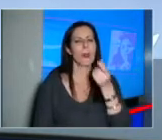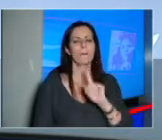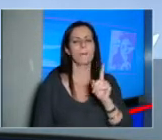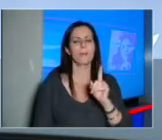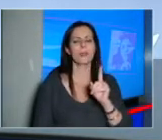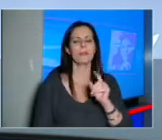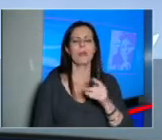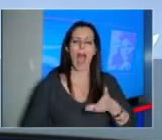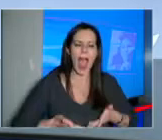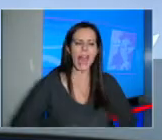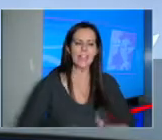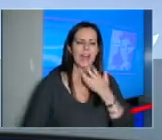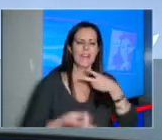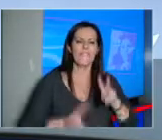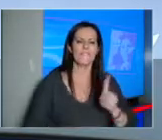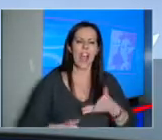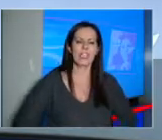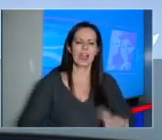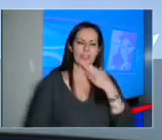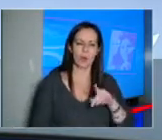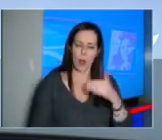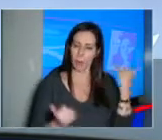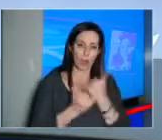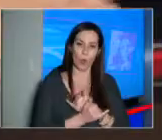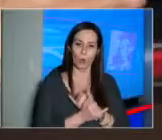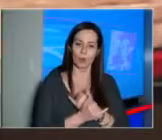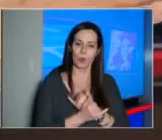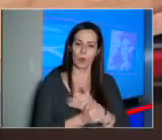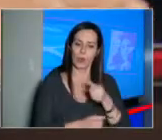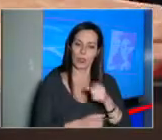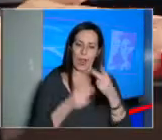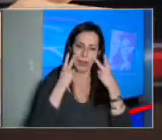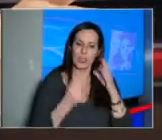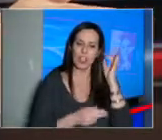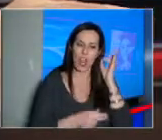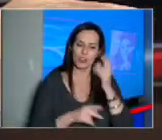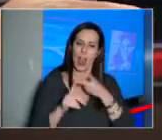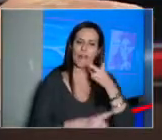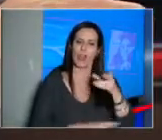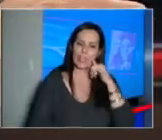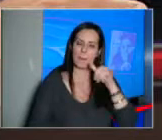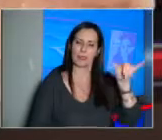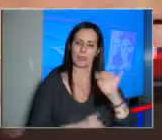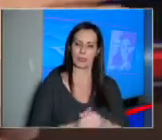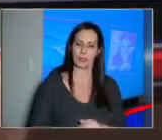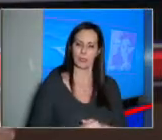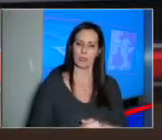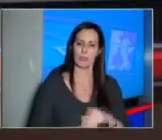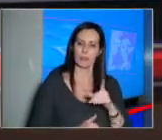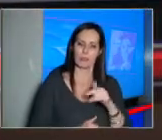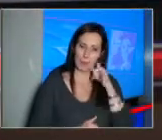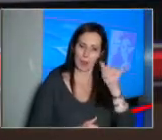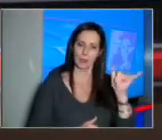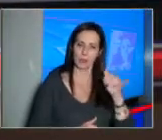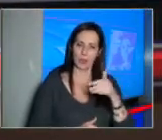הצבר האולטימטיבי? מי זה הישראלי האולטימטיבי? אולי הם טעו. אולי צריך לחפש איזו אישה שעברה את המסע הזה. זה חתיכת מסע,